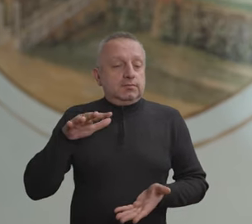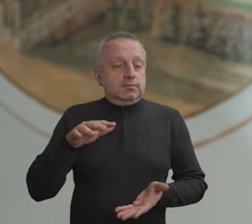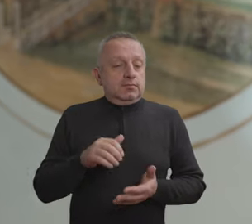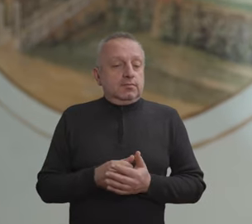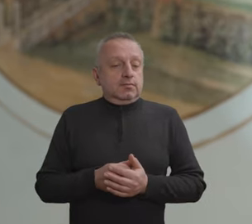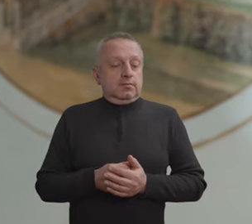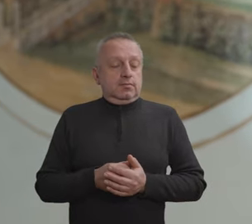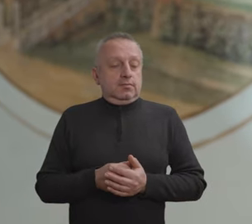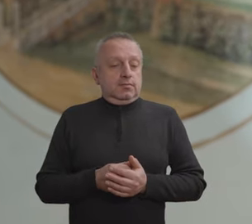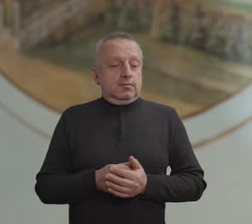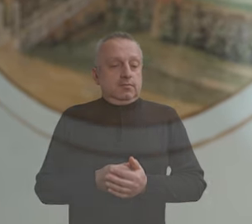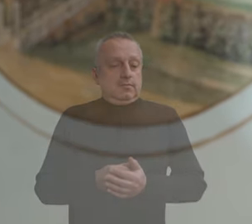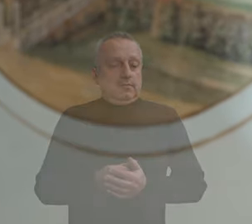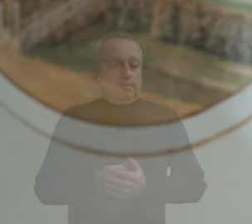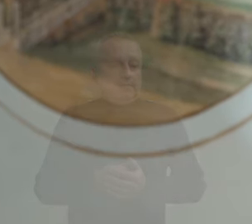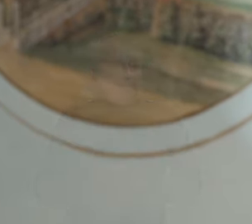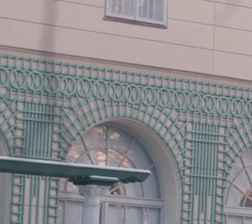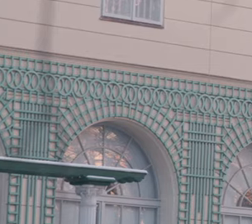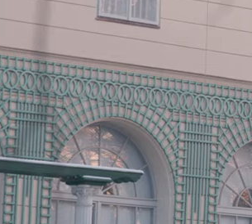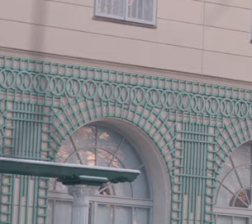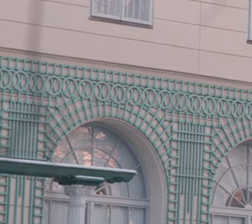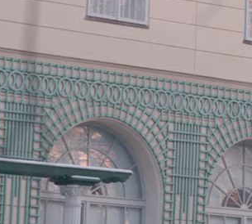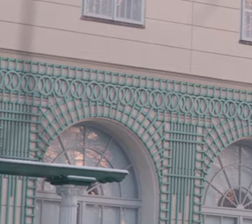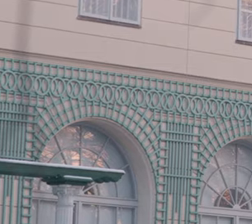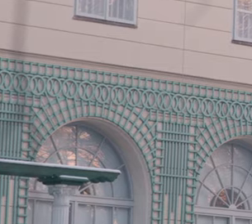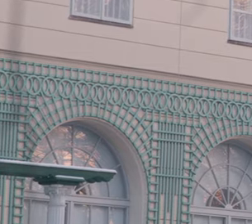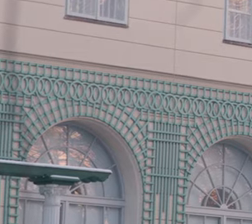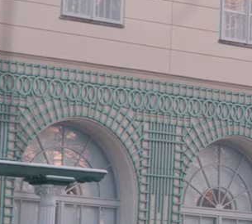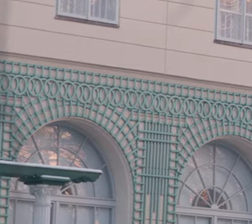nawiązała kontakty handlowe z Kubą.